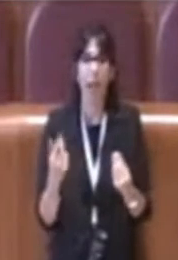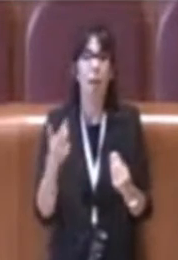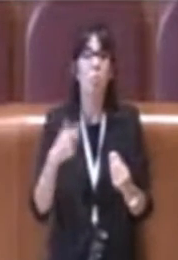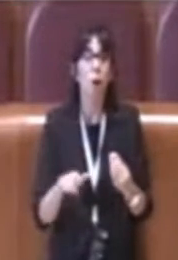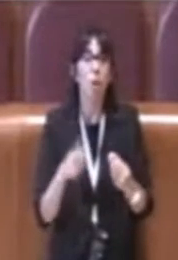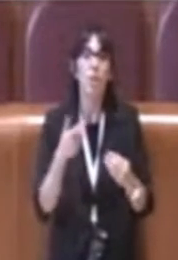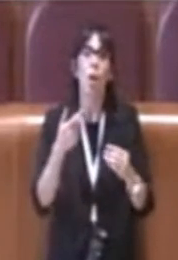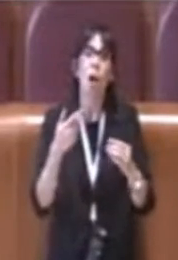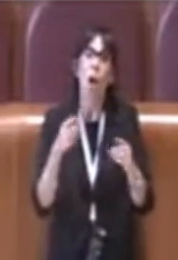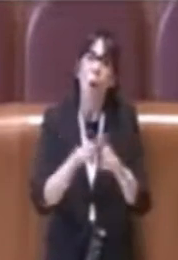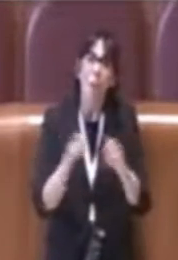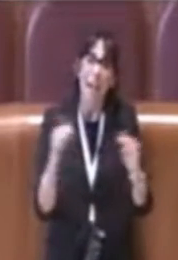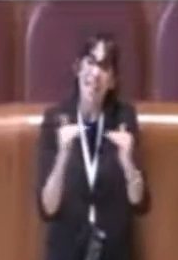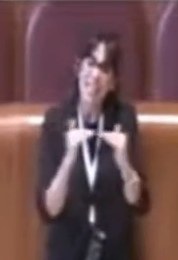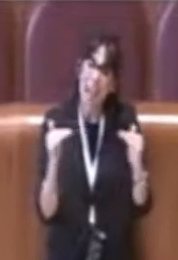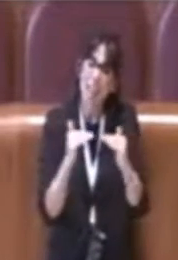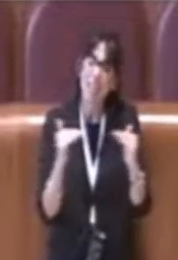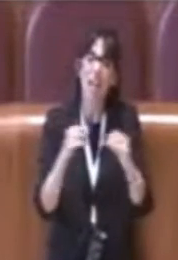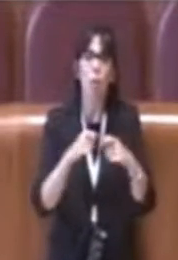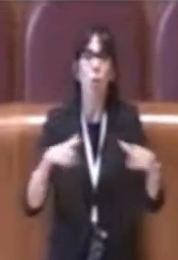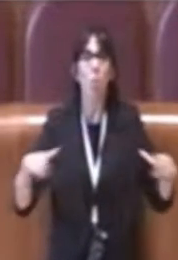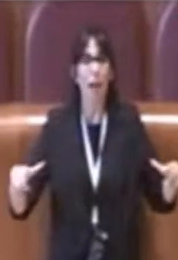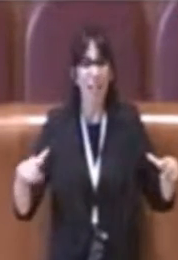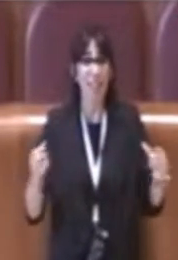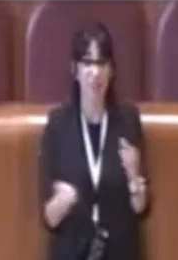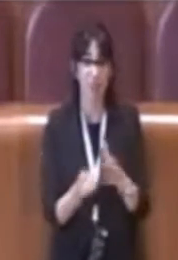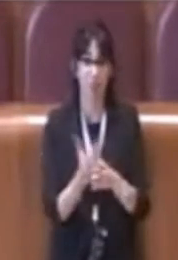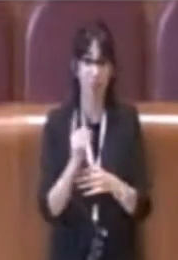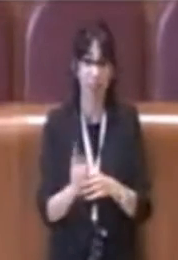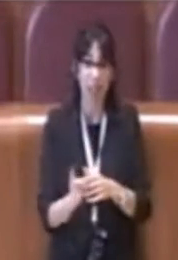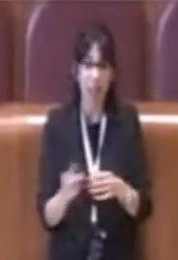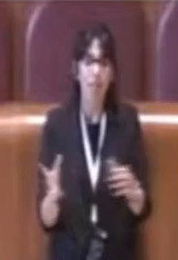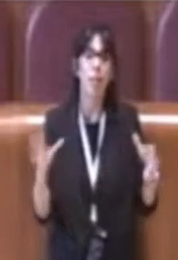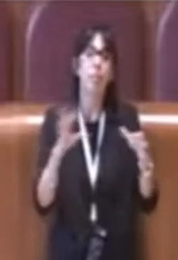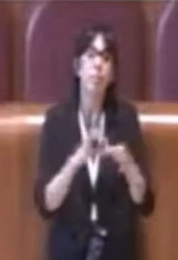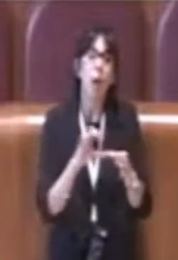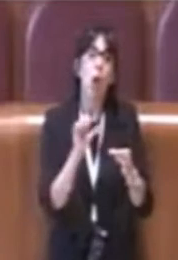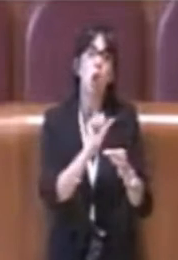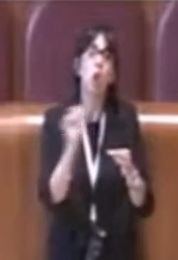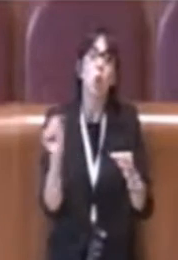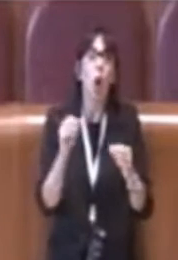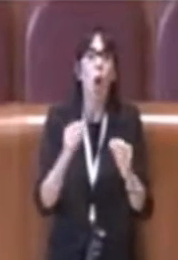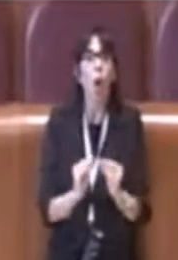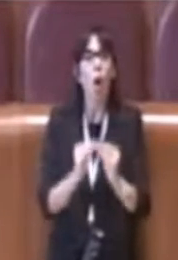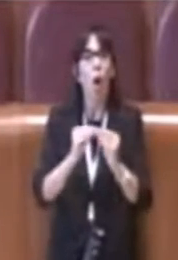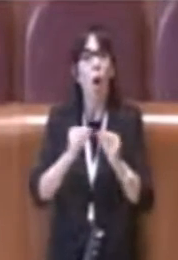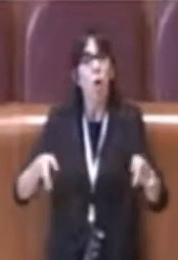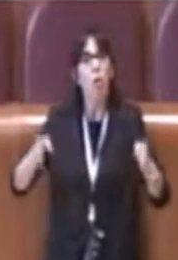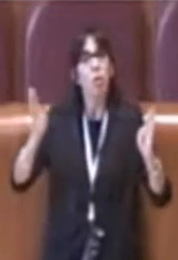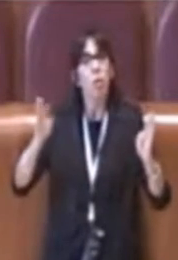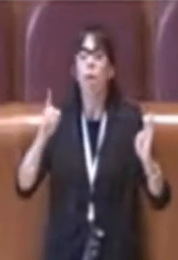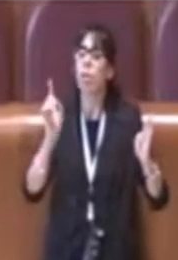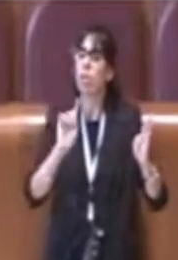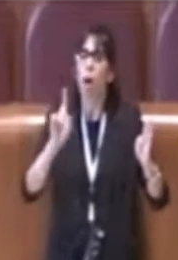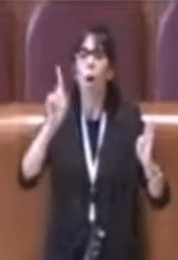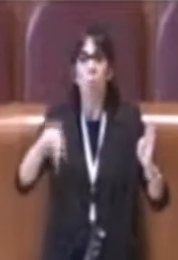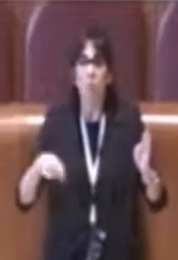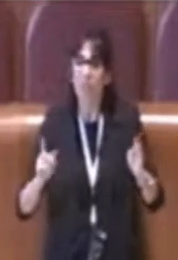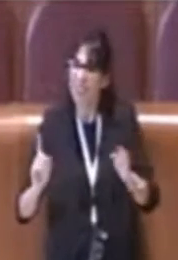vanno a realizzare si attengono non solo all'edificato ma anche all'edificabile.